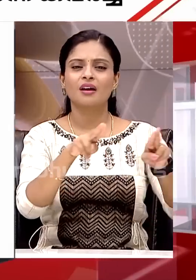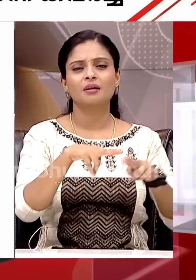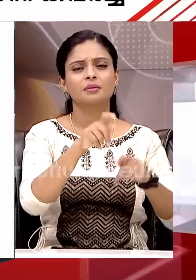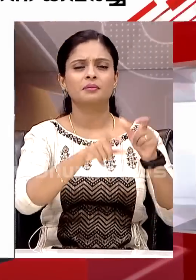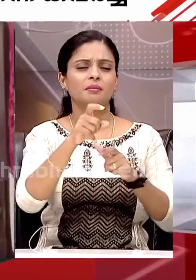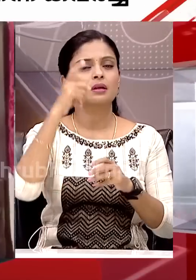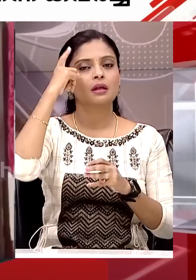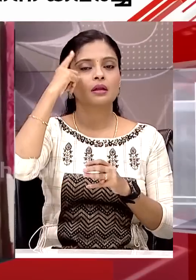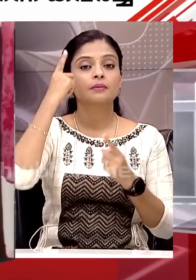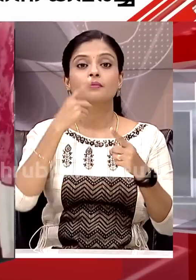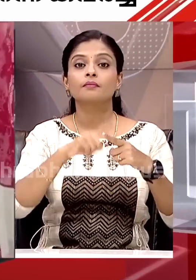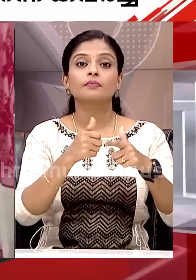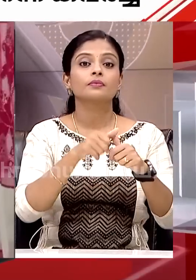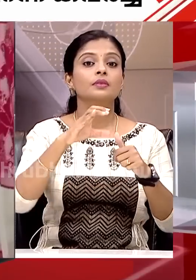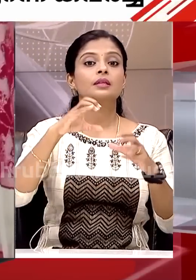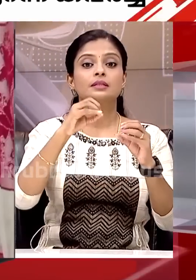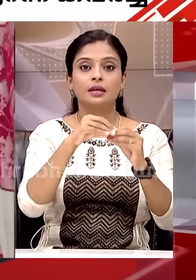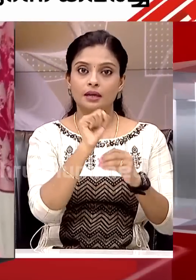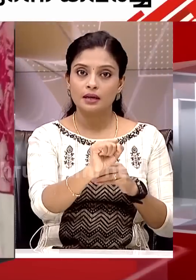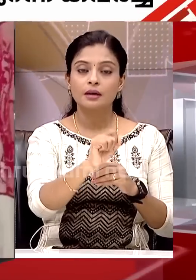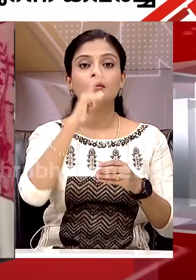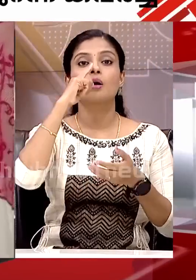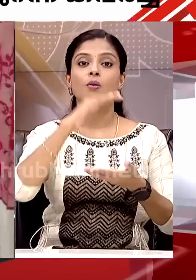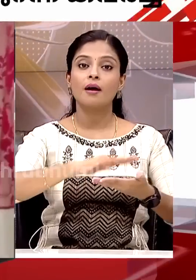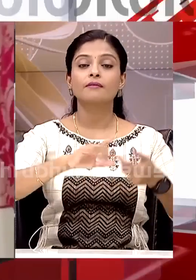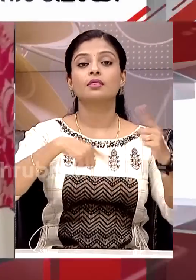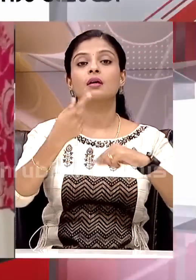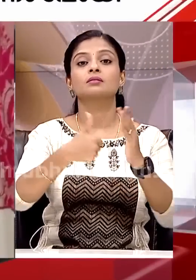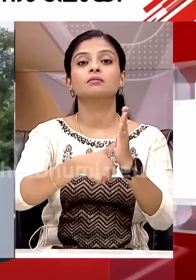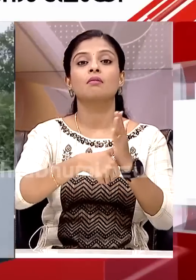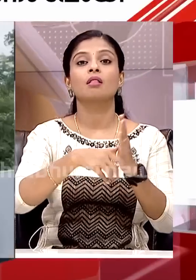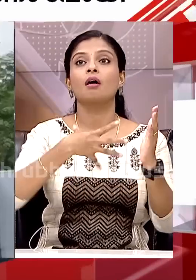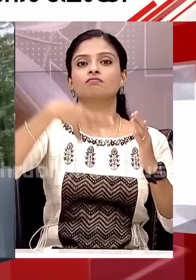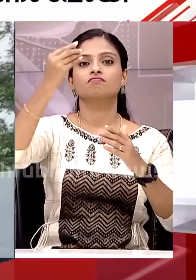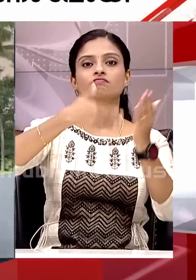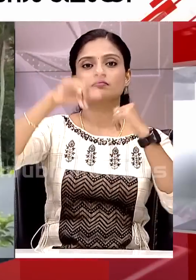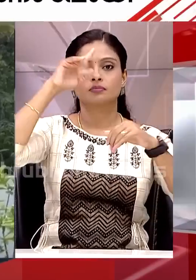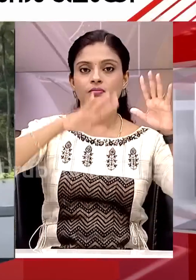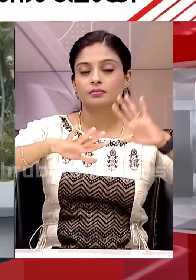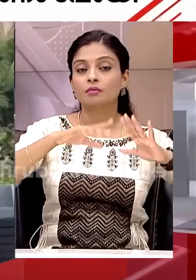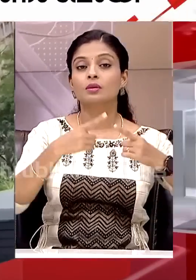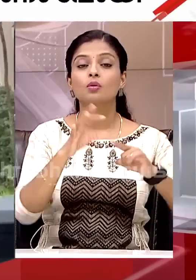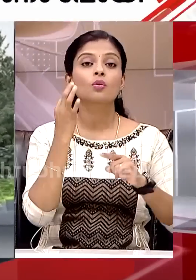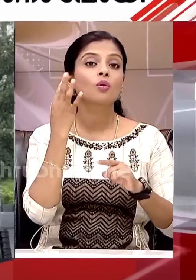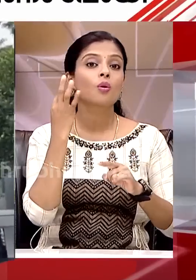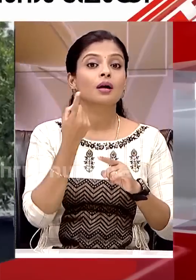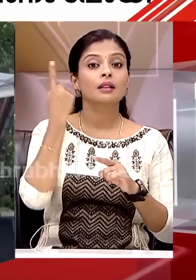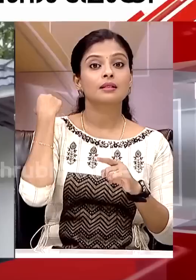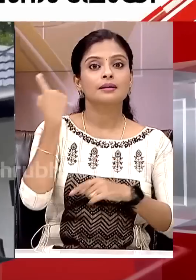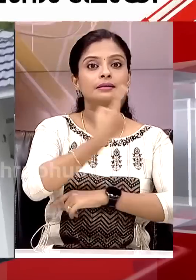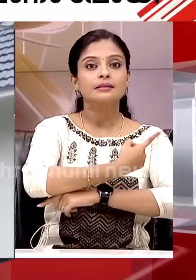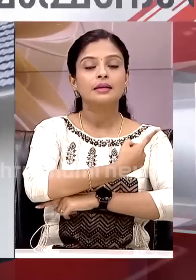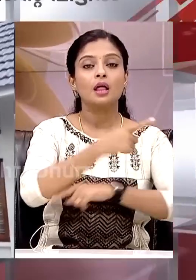ഈ ജേക്കബും ഭാര്യയും അടുത്ത മാസം വിദേശത്തേക്ക് പോകാൻ വേണ്ടി ഇരിക്കുകയായിരുന്നു. അതുകൊണ്ട് തന്നെ ഇവരുടെ സ്വർണ്ണാഭരണങ്ങൾ കഴിഞ്ഞ ദിവസം ലോക്കറിൽ